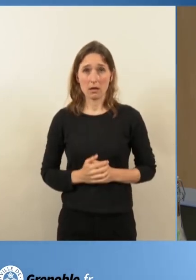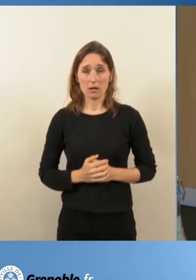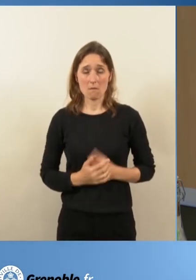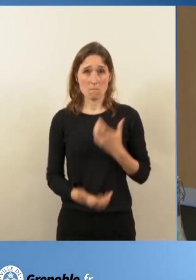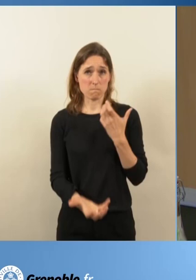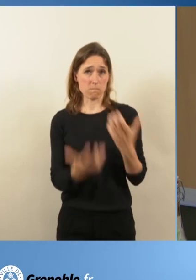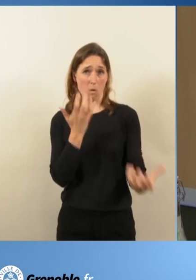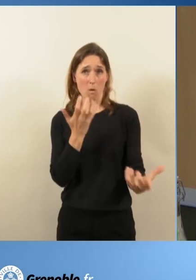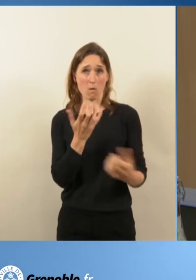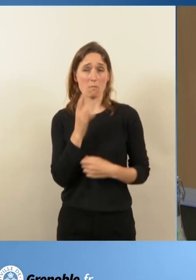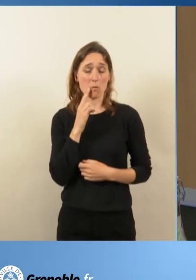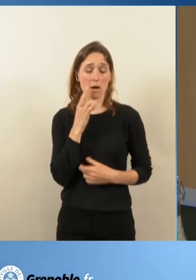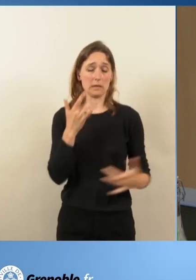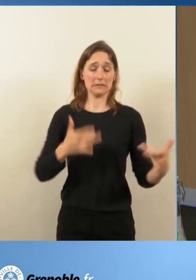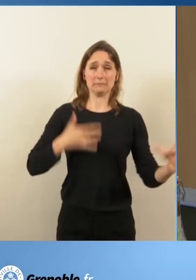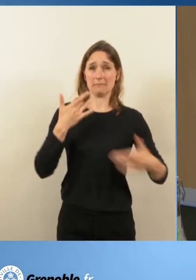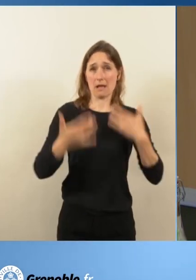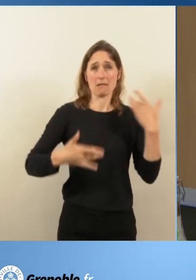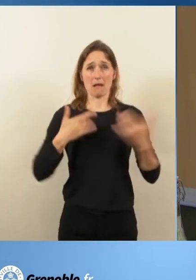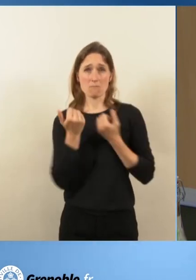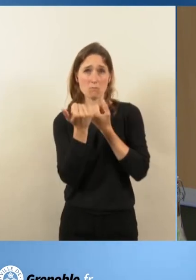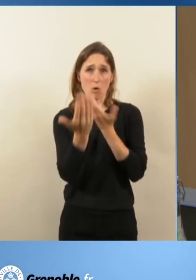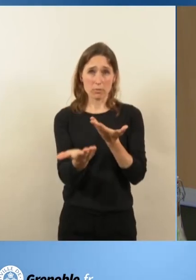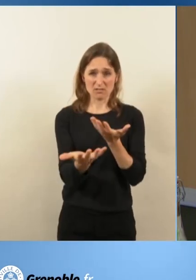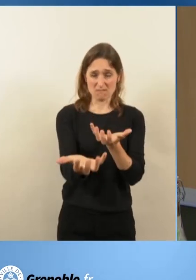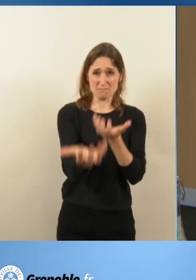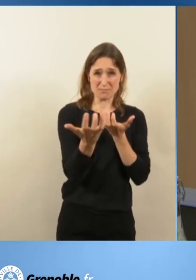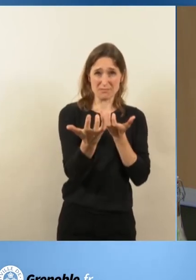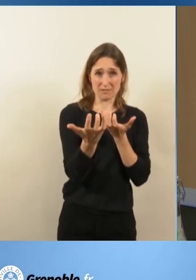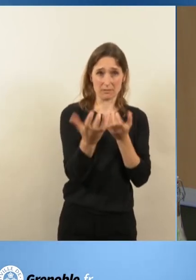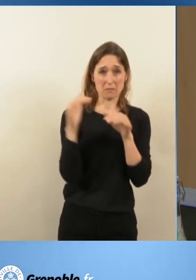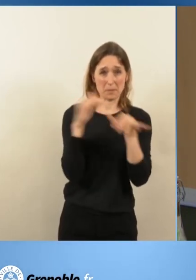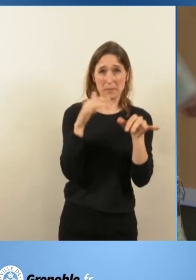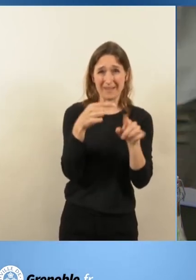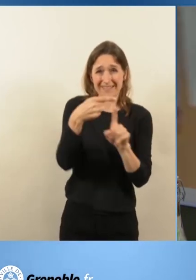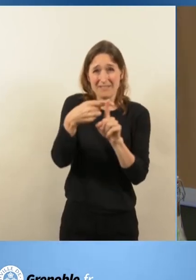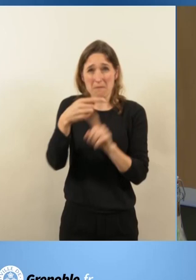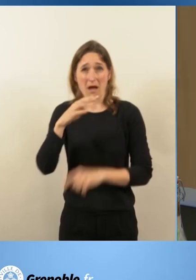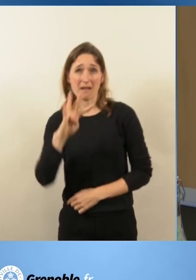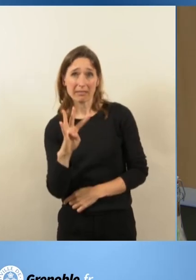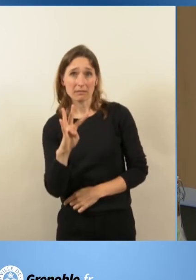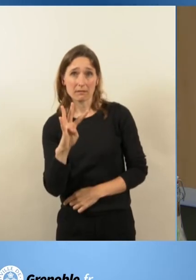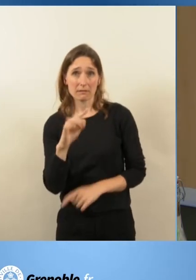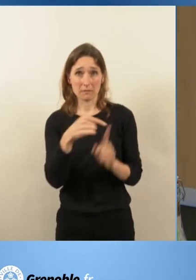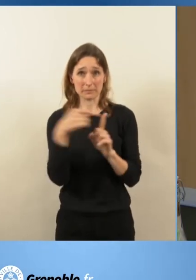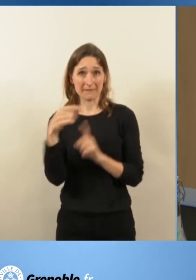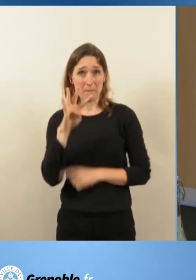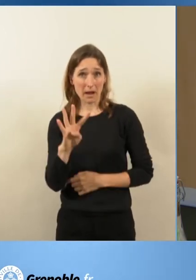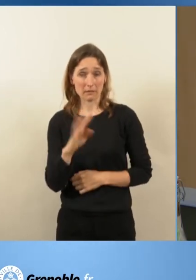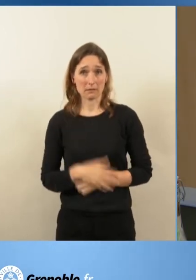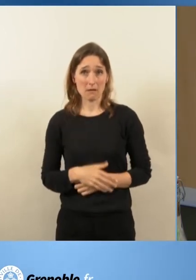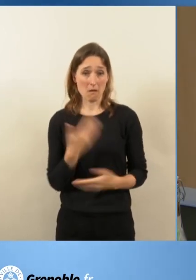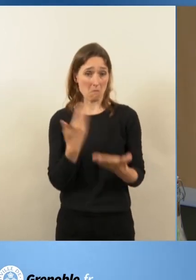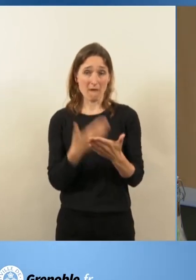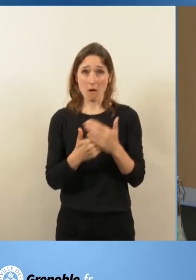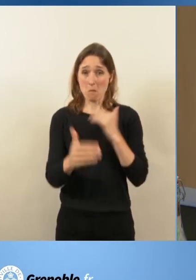nette puisque les spectacles proposés attirent 4 fois moins des spectateurs c'est qu'il démontre bien que